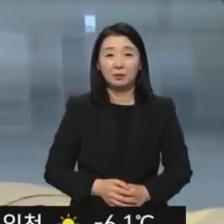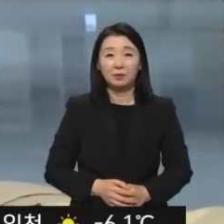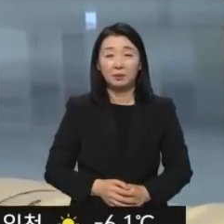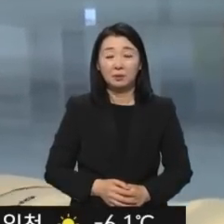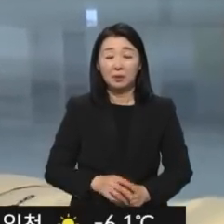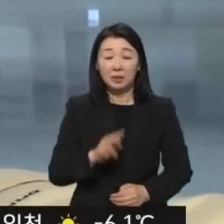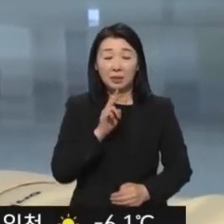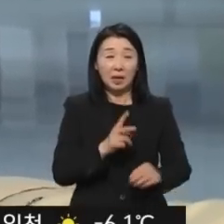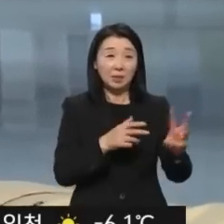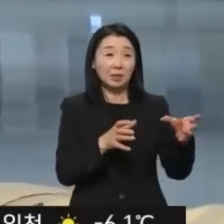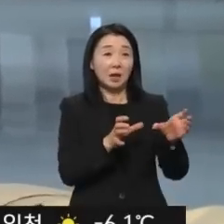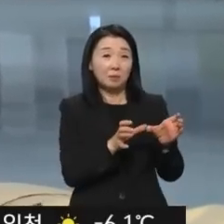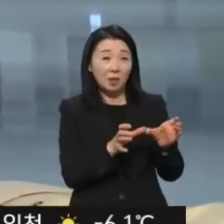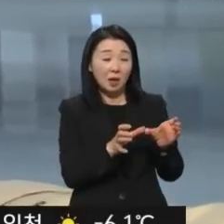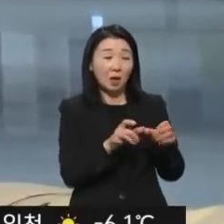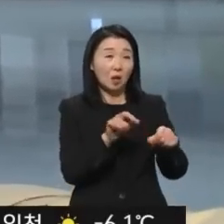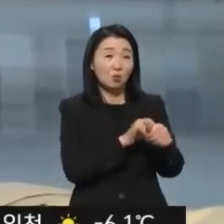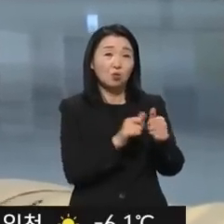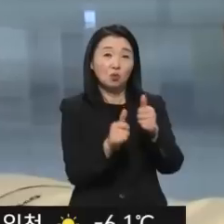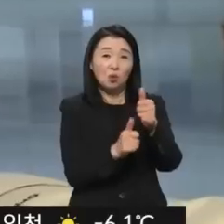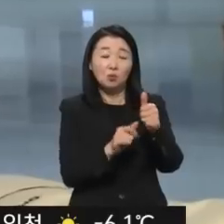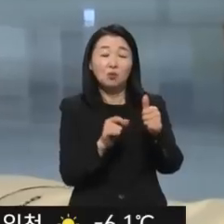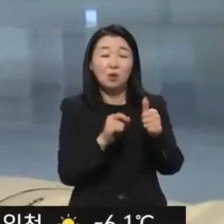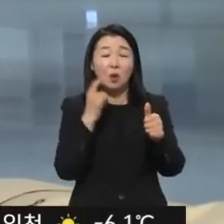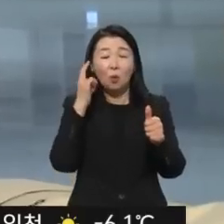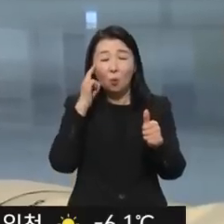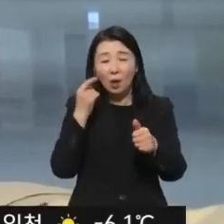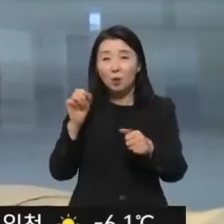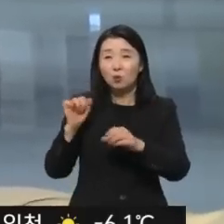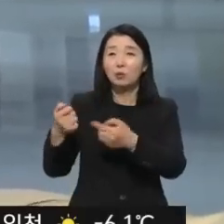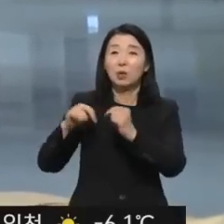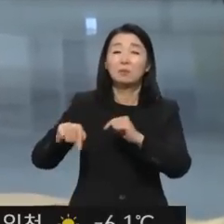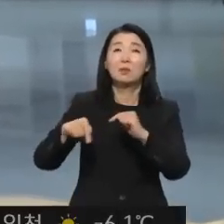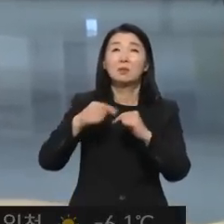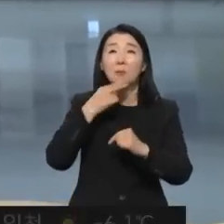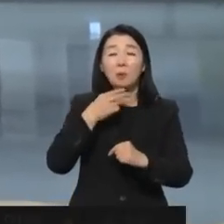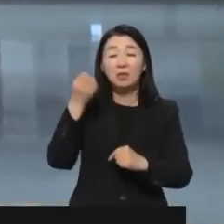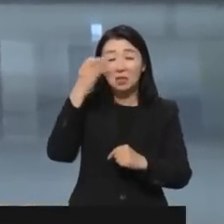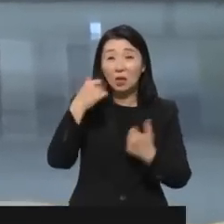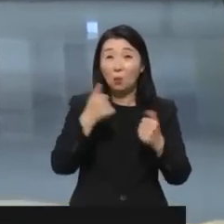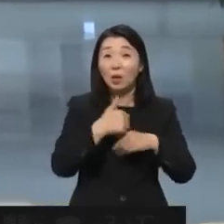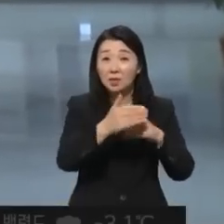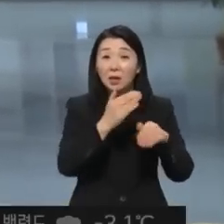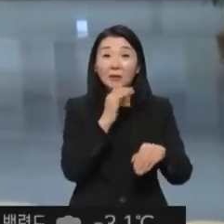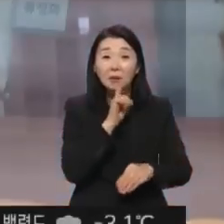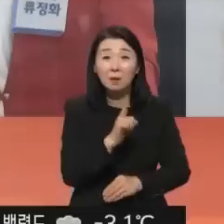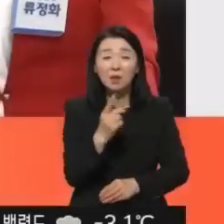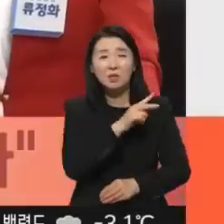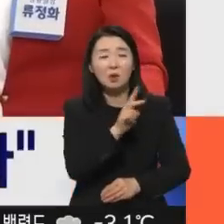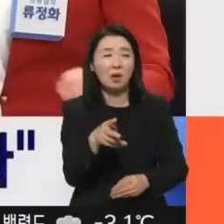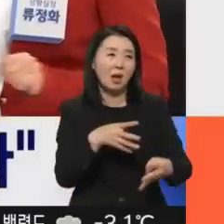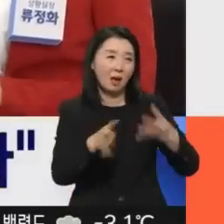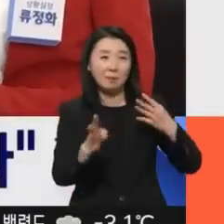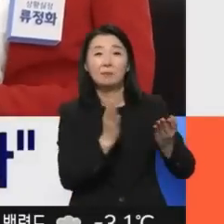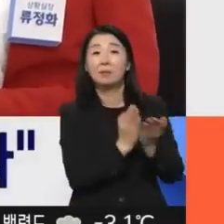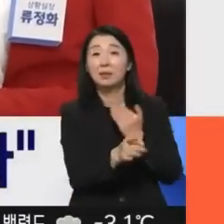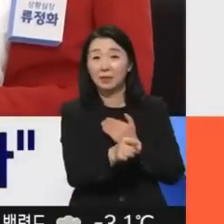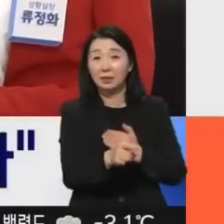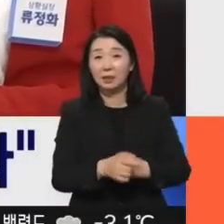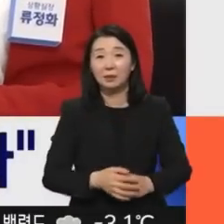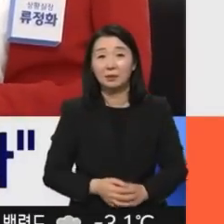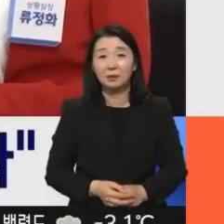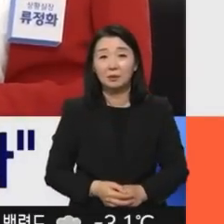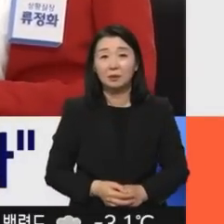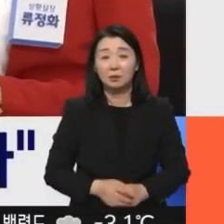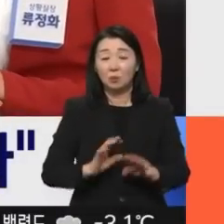원내대표는 야3당의 국조특위 개문발차 예고에 대해서도 입장을 밝혔습니다. 여야 합의에 어긋나는 것이라고 지적을 한 건데요.